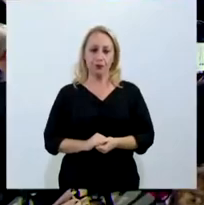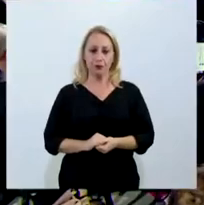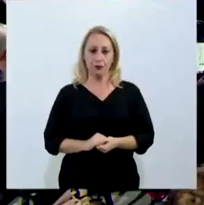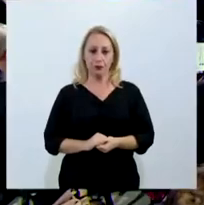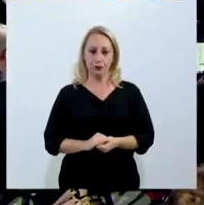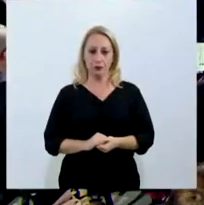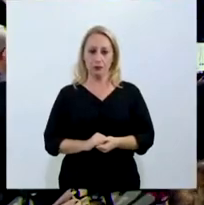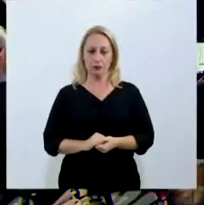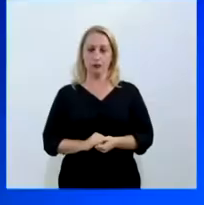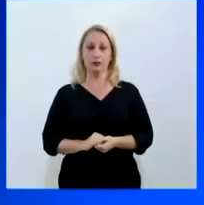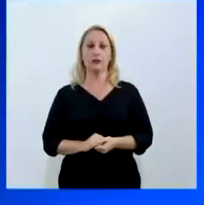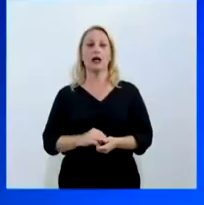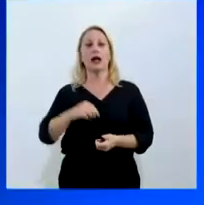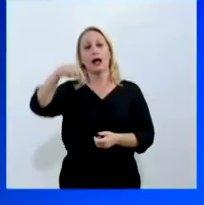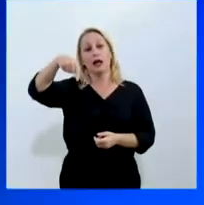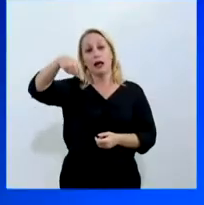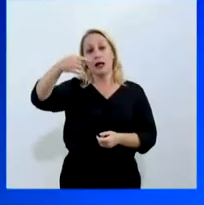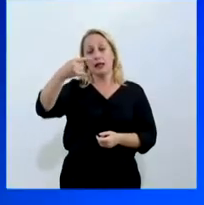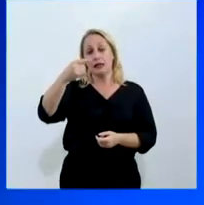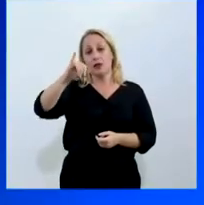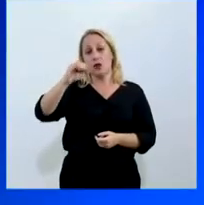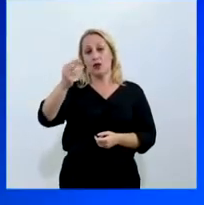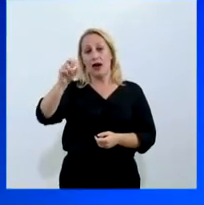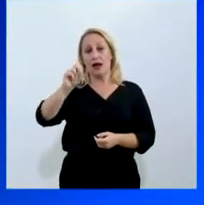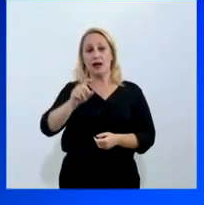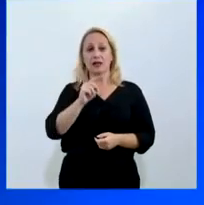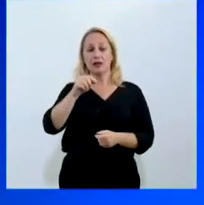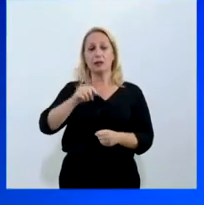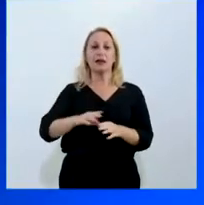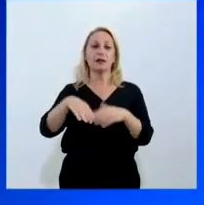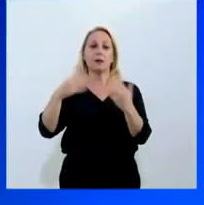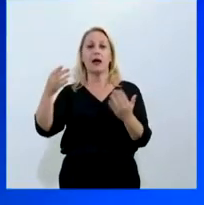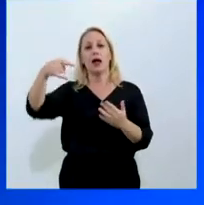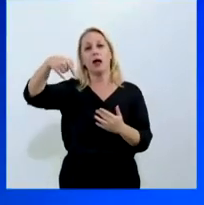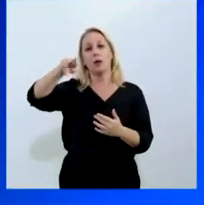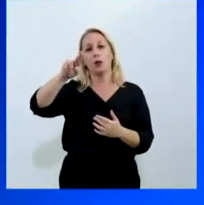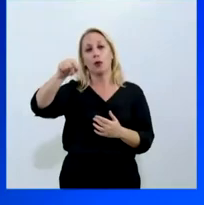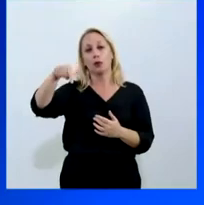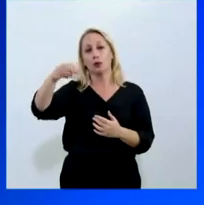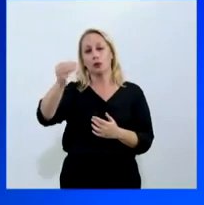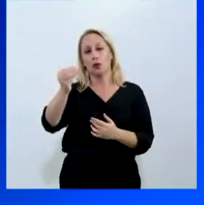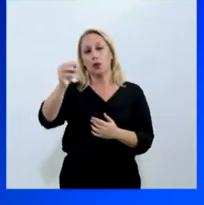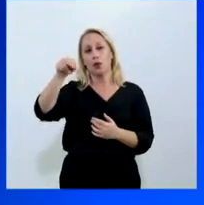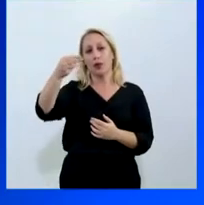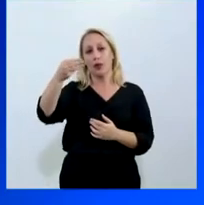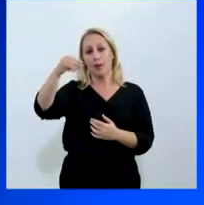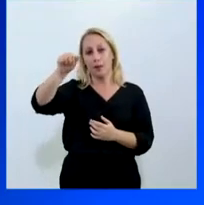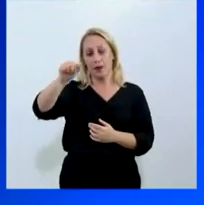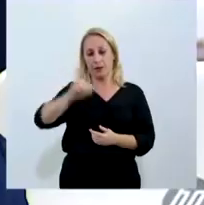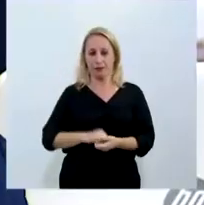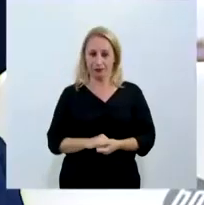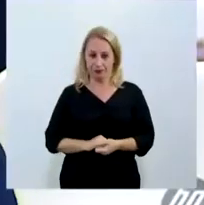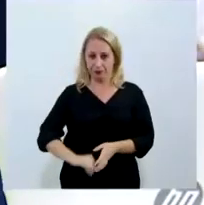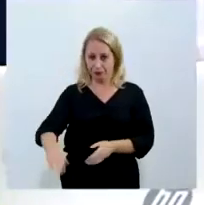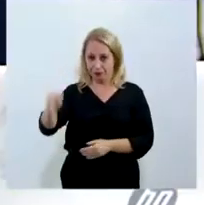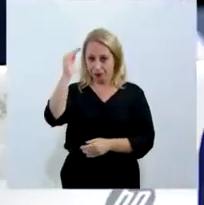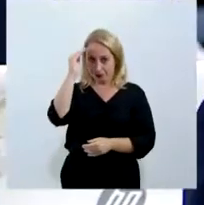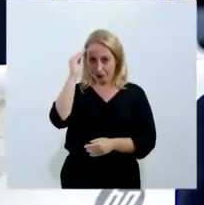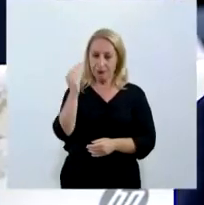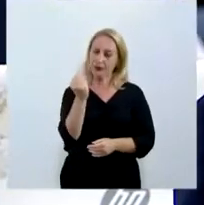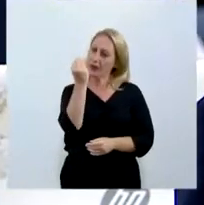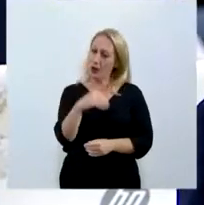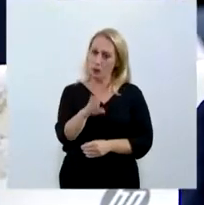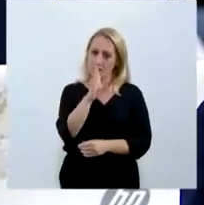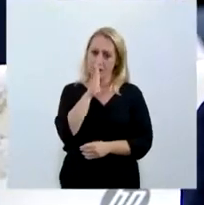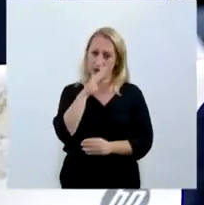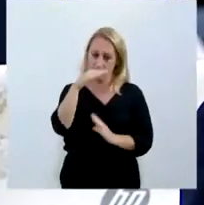Ο Γρηγόρης Διοβάρας από το πρώτο θέμα και ακολουθεί η Ναντίν Χαρδαλιά από το Sky. Καλό μεσημέρι, κύριε Πρόεδρε.